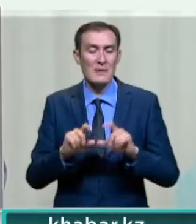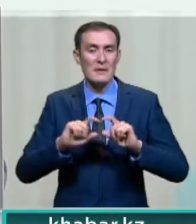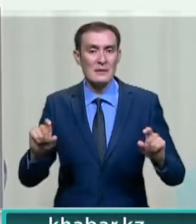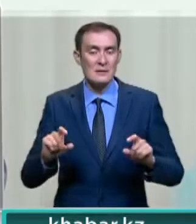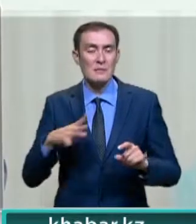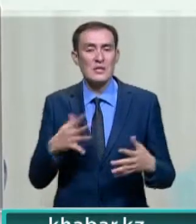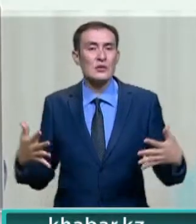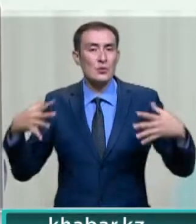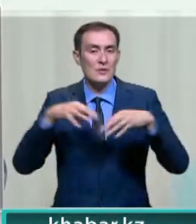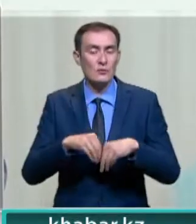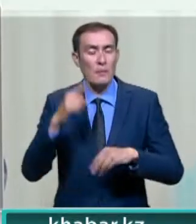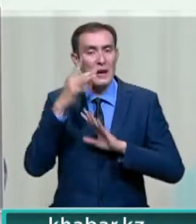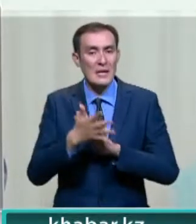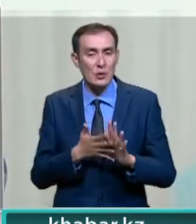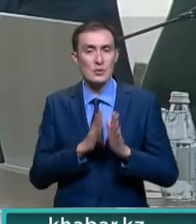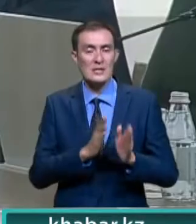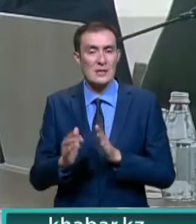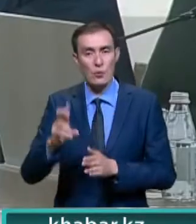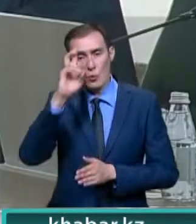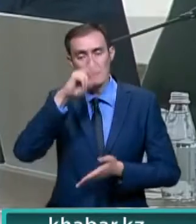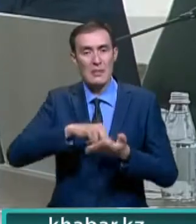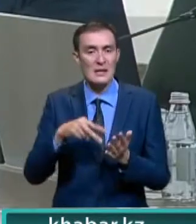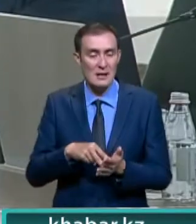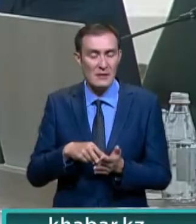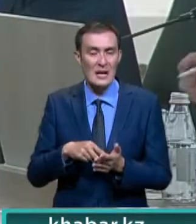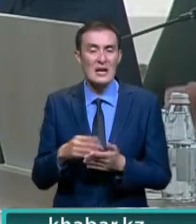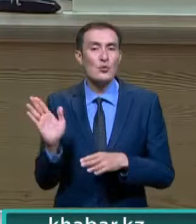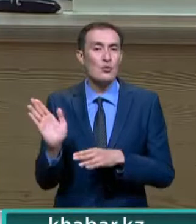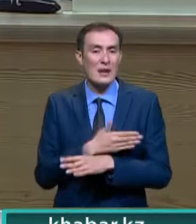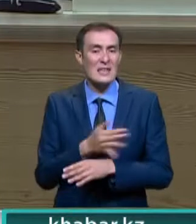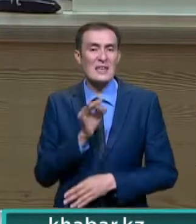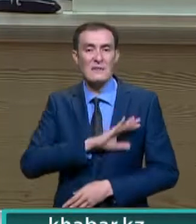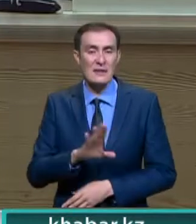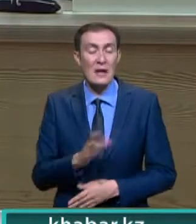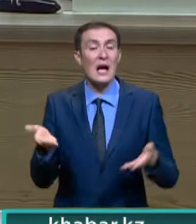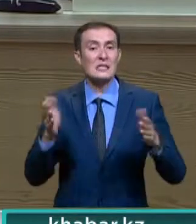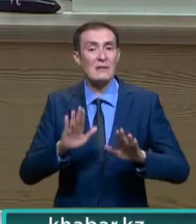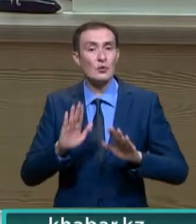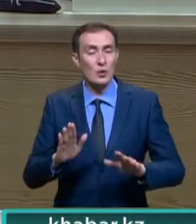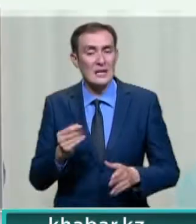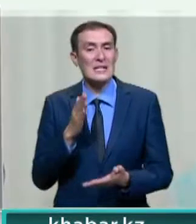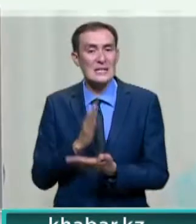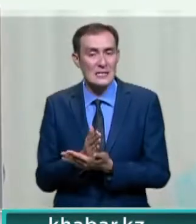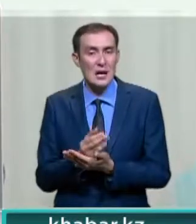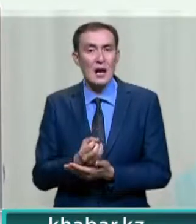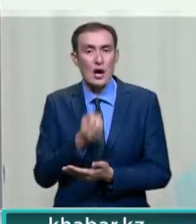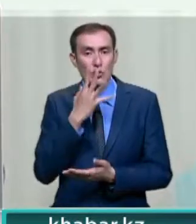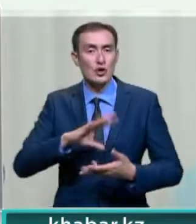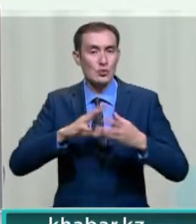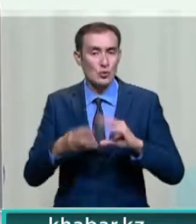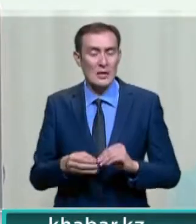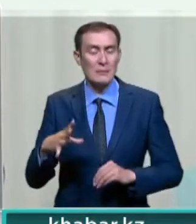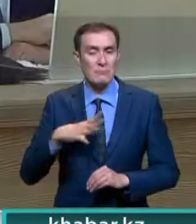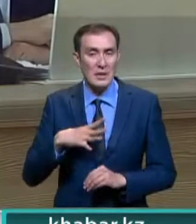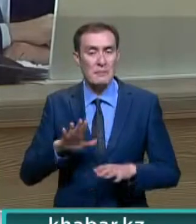создать инклюзивную, понятную платформу систему госпланирования, свернуть неэффективные, оставить те, в которых содержатся конкретные показатели. Сегодня